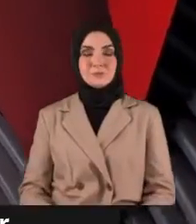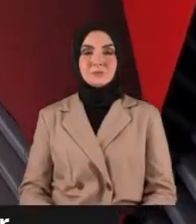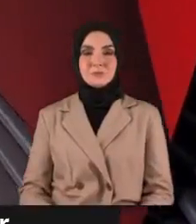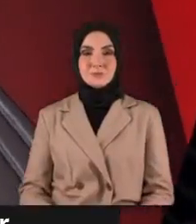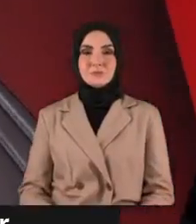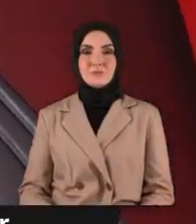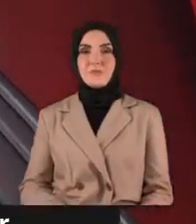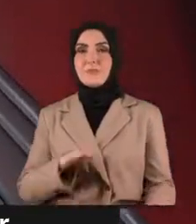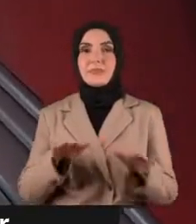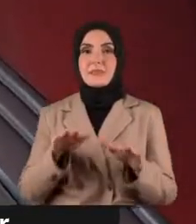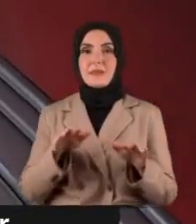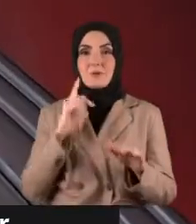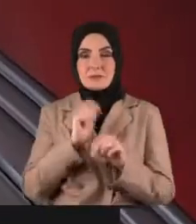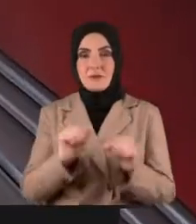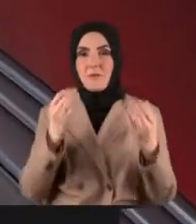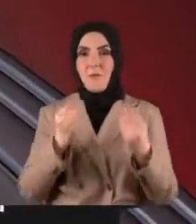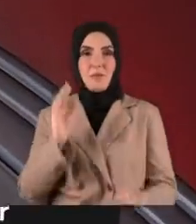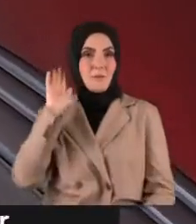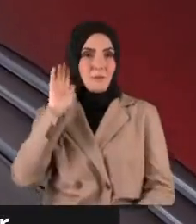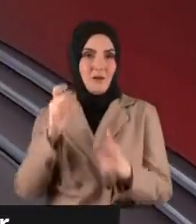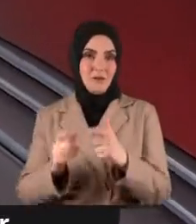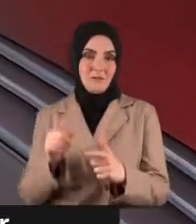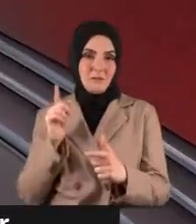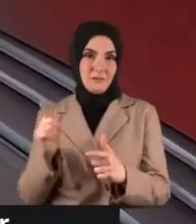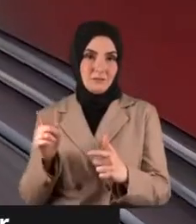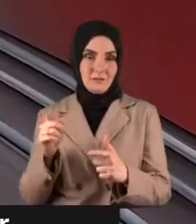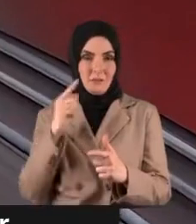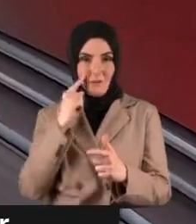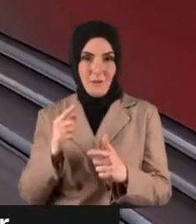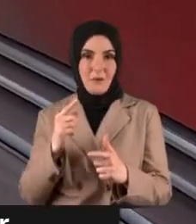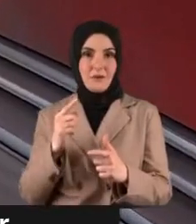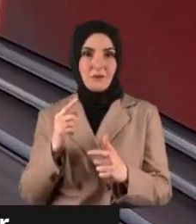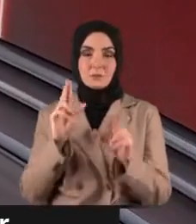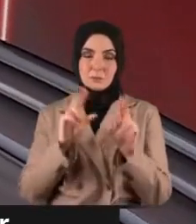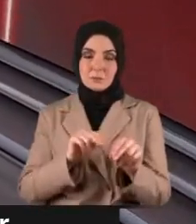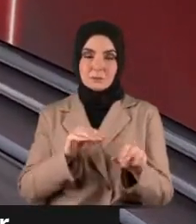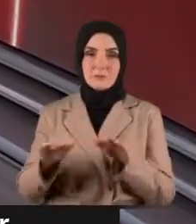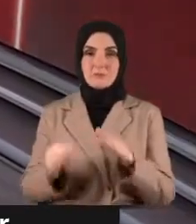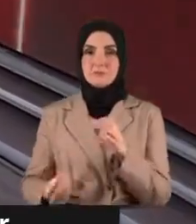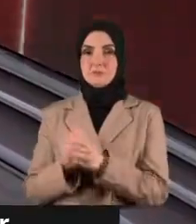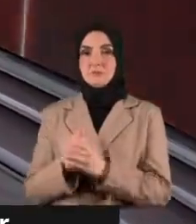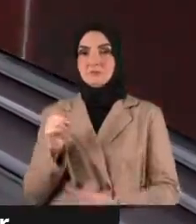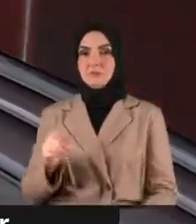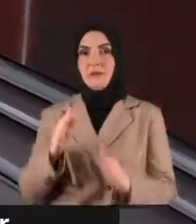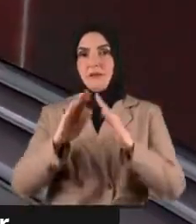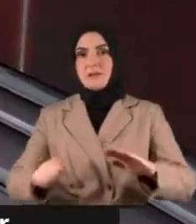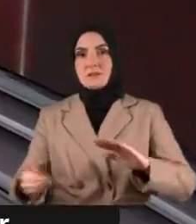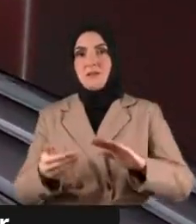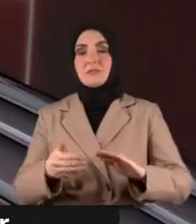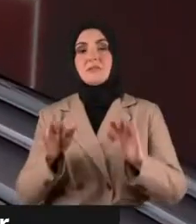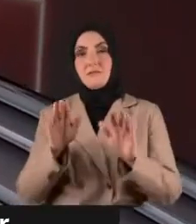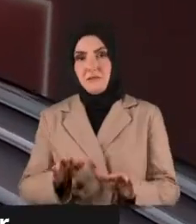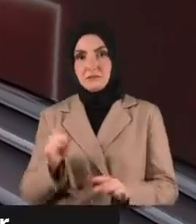Ve depremin vurduğu Malatya'da kabusa uykusunda yakalandı baba ve oğlu. Enkaz altında kaldılar. Pek çok hikaye gibi. Saatler sonra